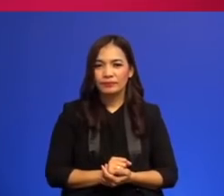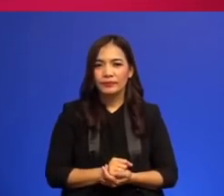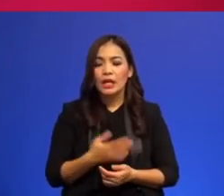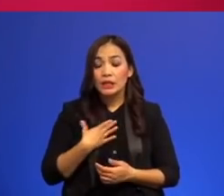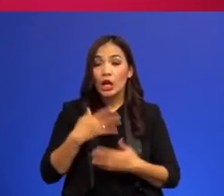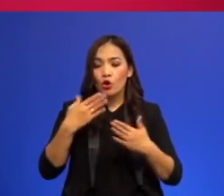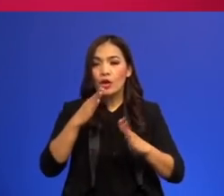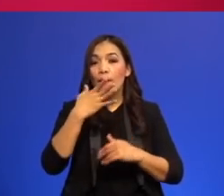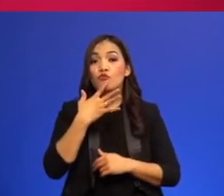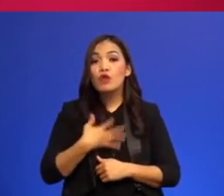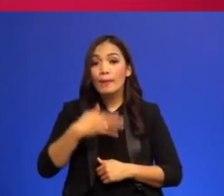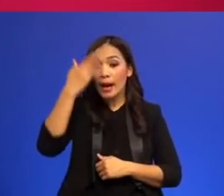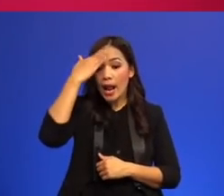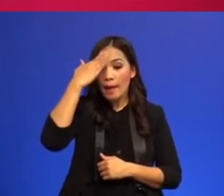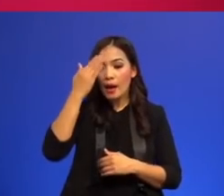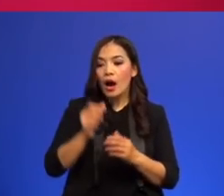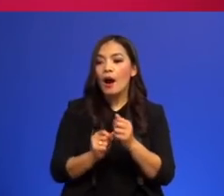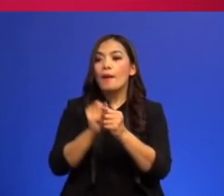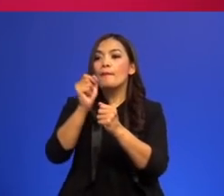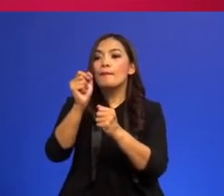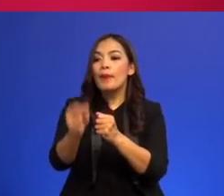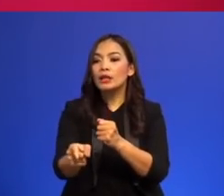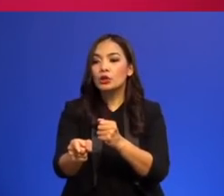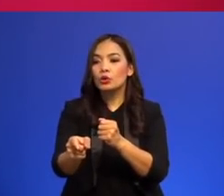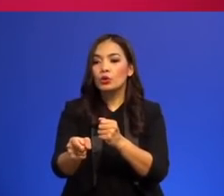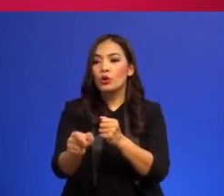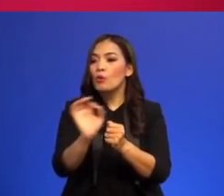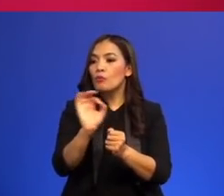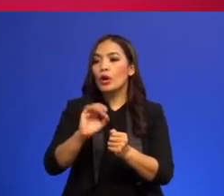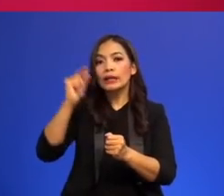Saya sudah mengalami begini, bantu orang bukannya dipakai untuk sekolah